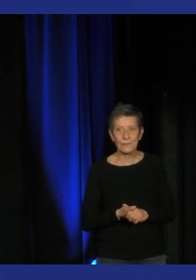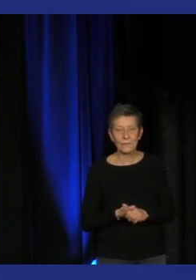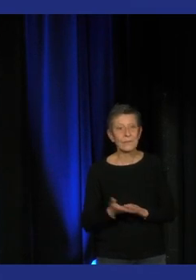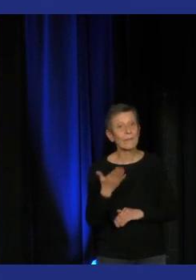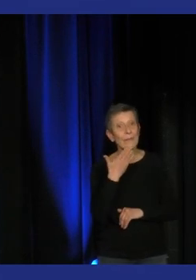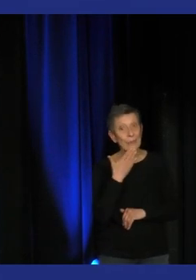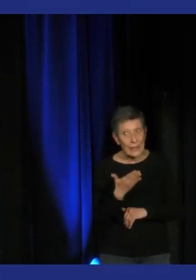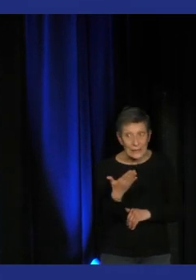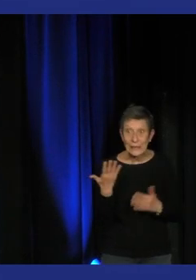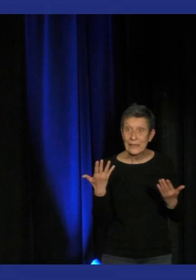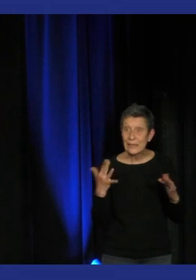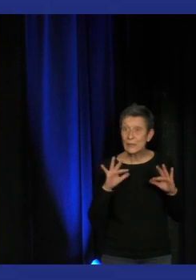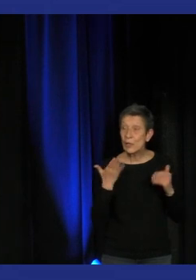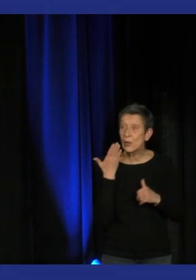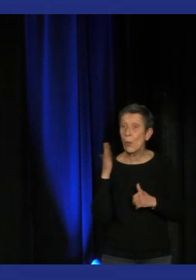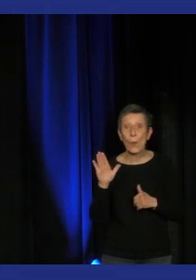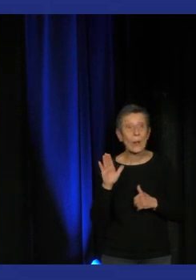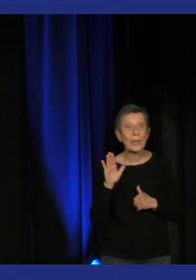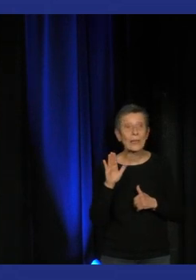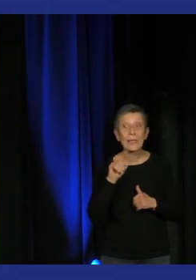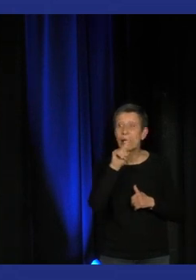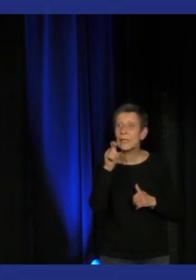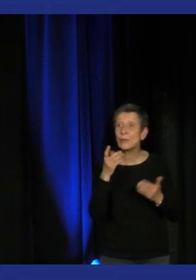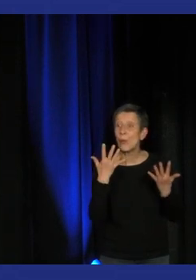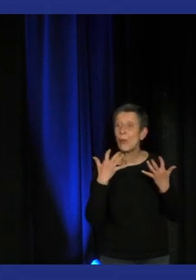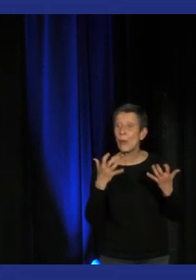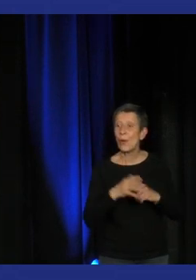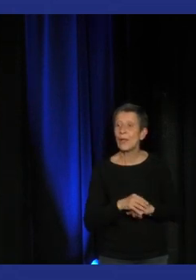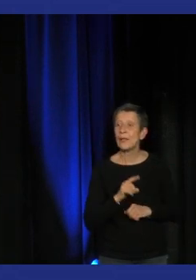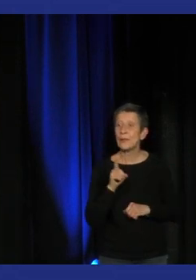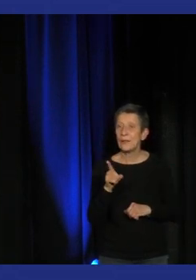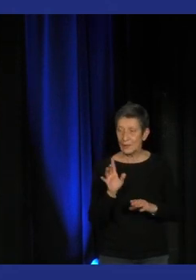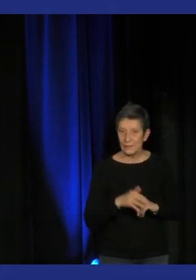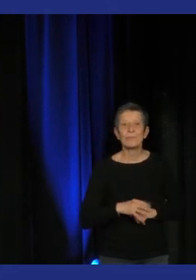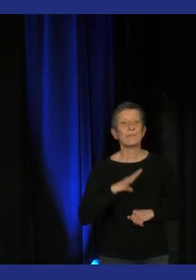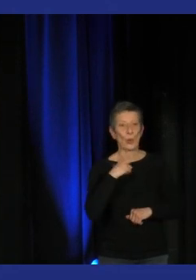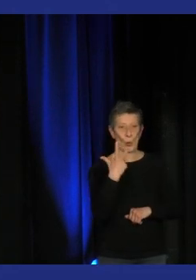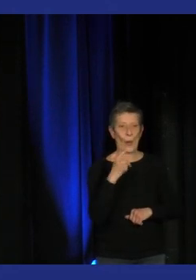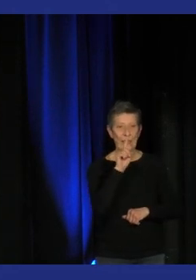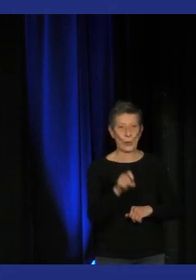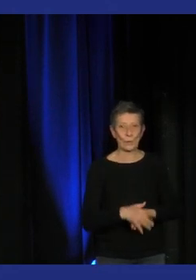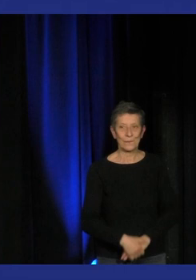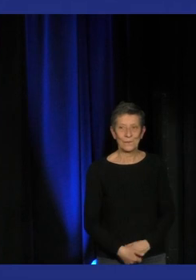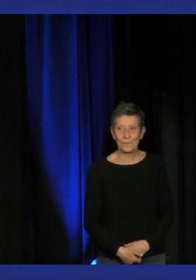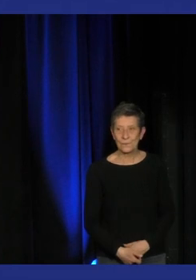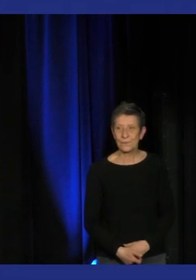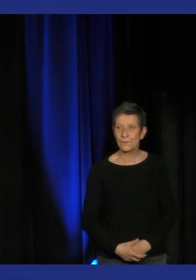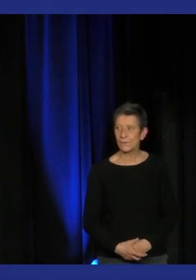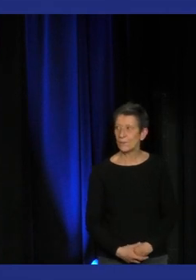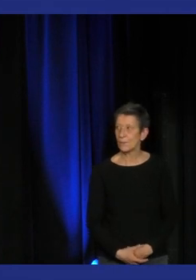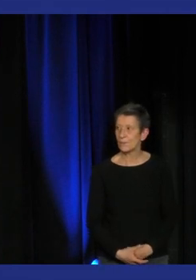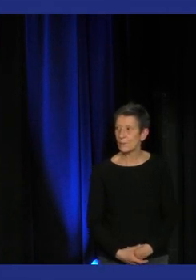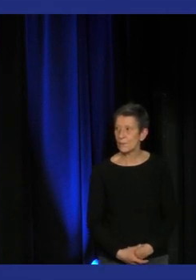Merci beaucoup. Peut-être on repasse à une autre série de questions dans la salle. Oui, devant. Trois.